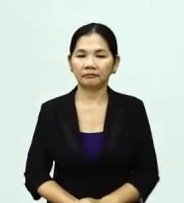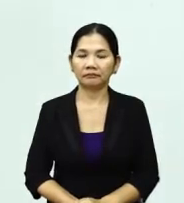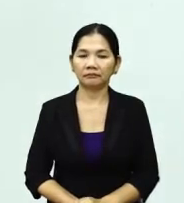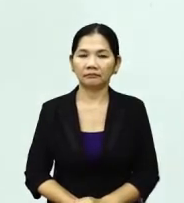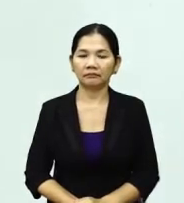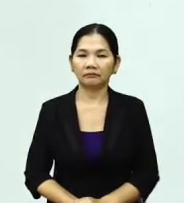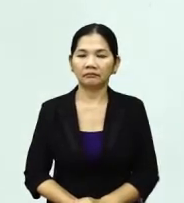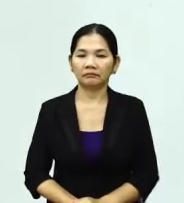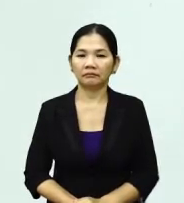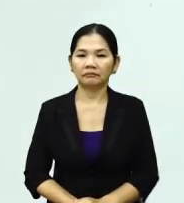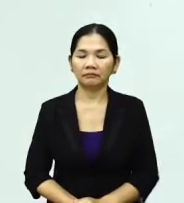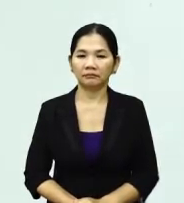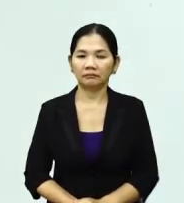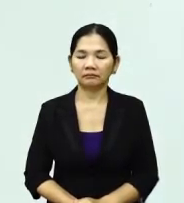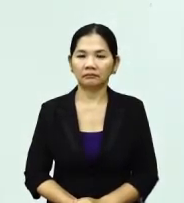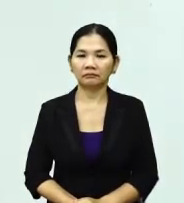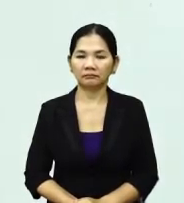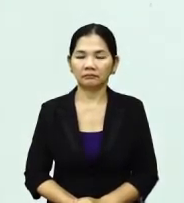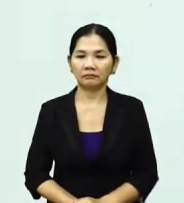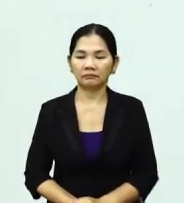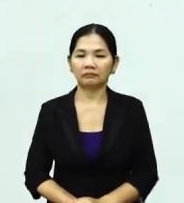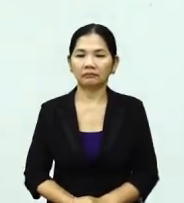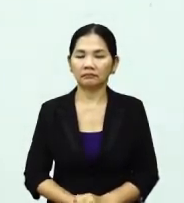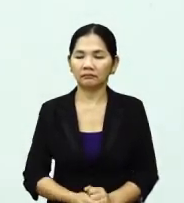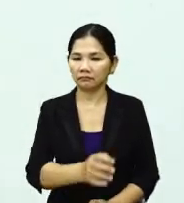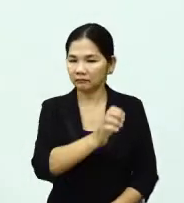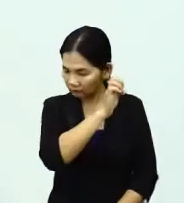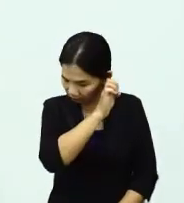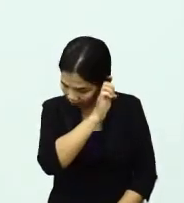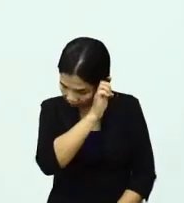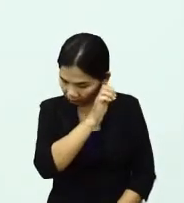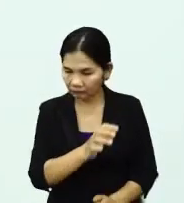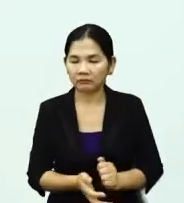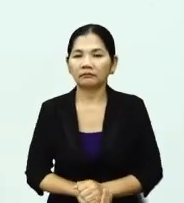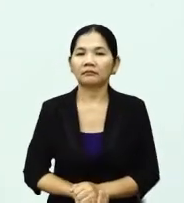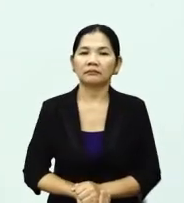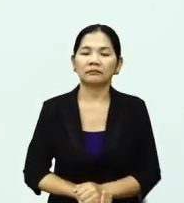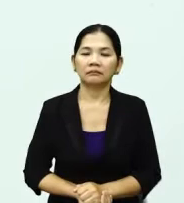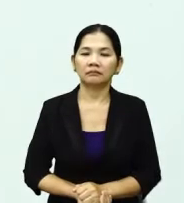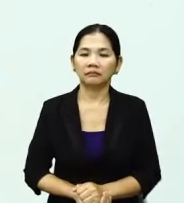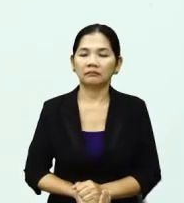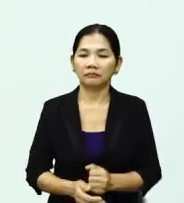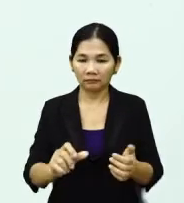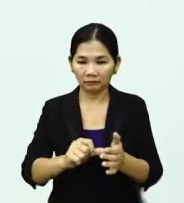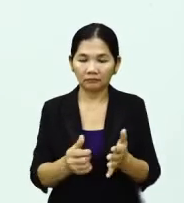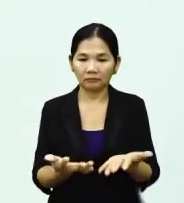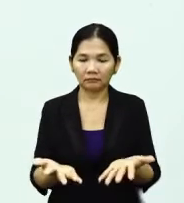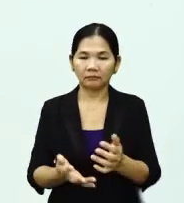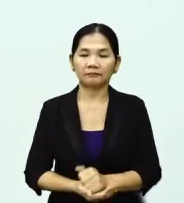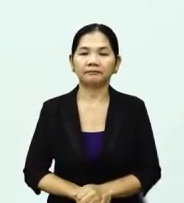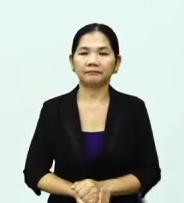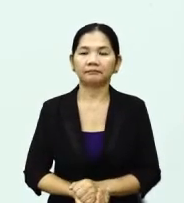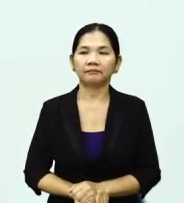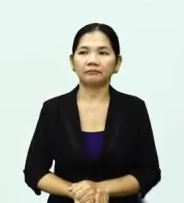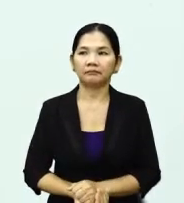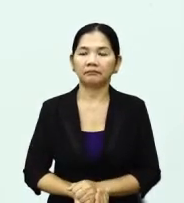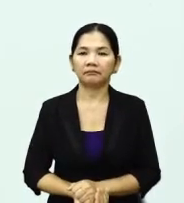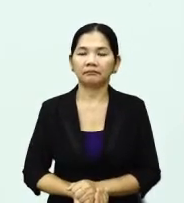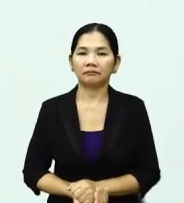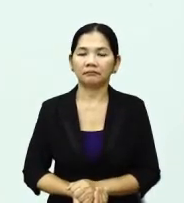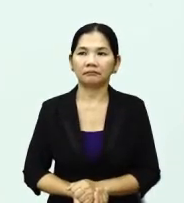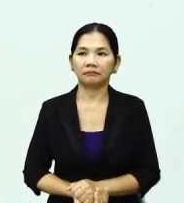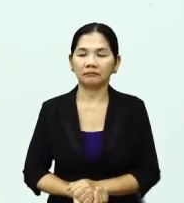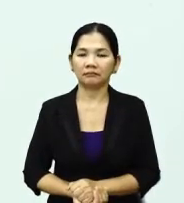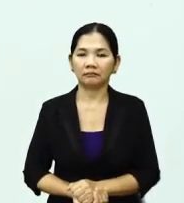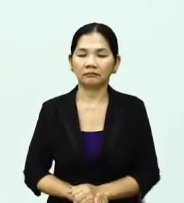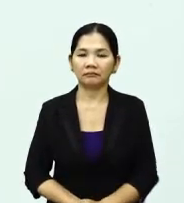nè chà là trìa chết một trìa này cho tới chà miệng này khá tới đây này đôi nó trìa chà đã ách